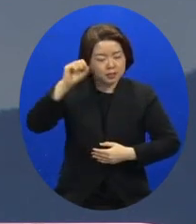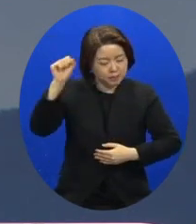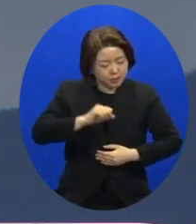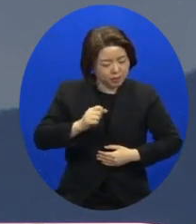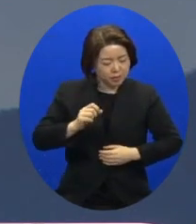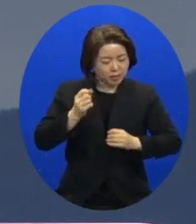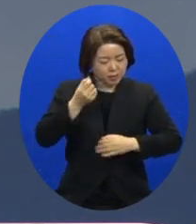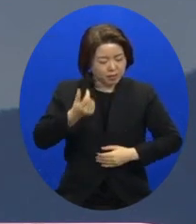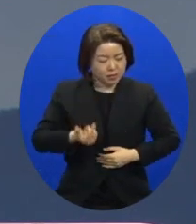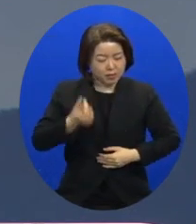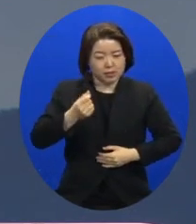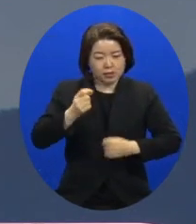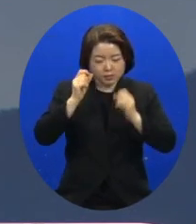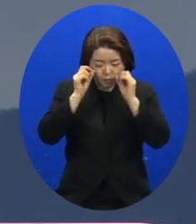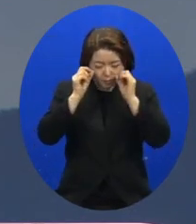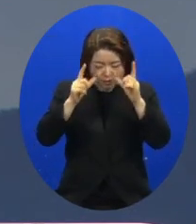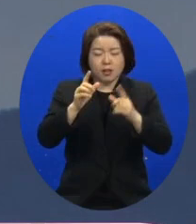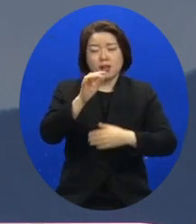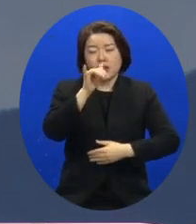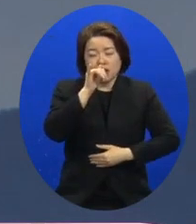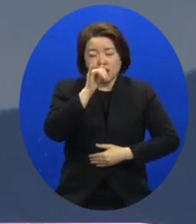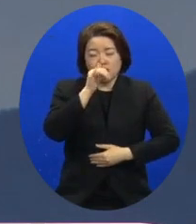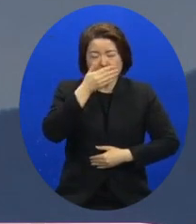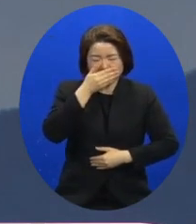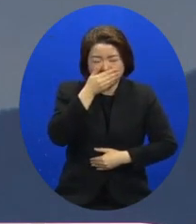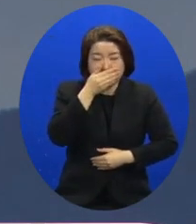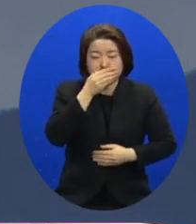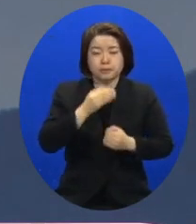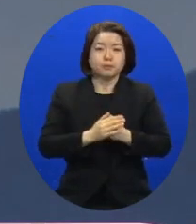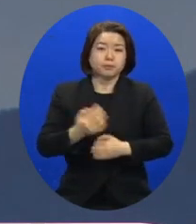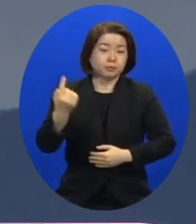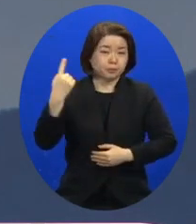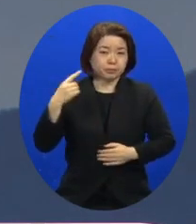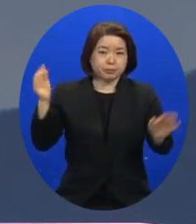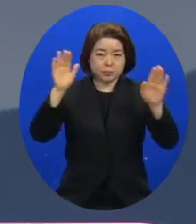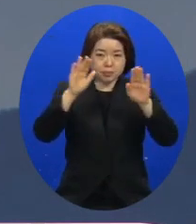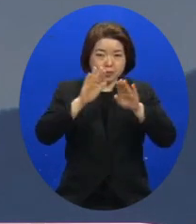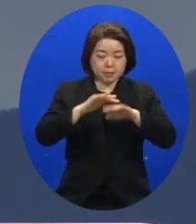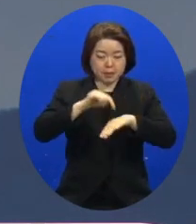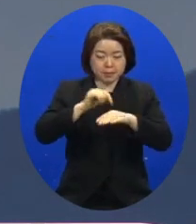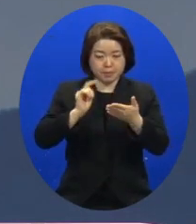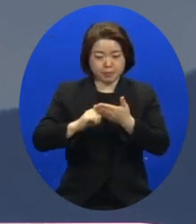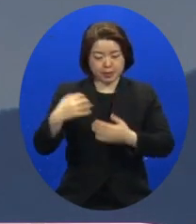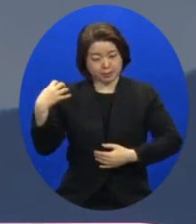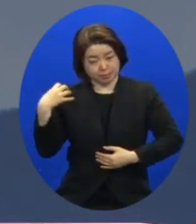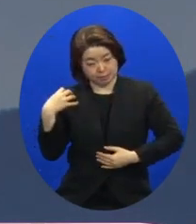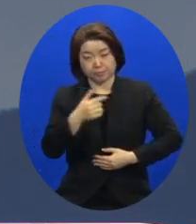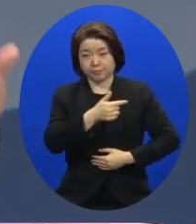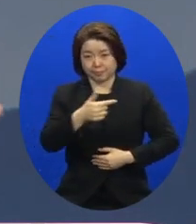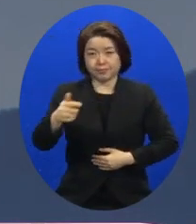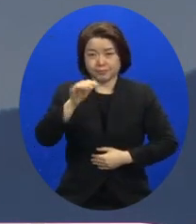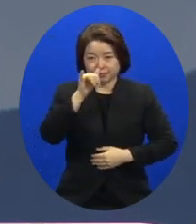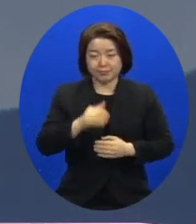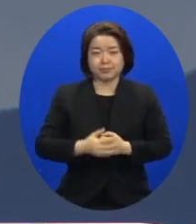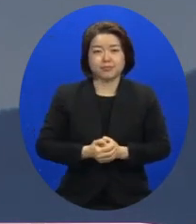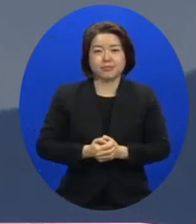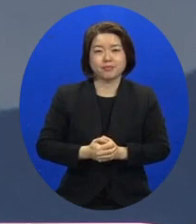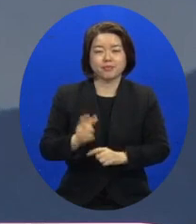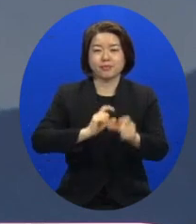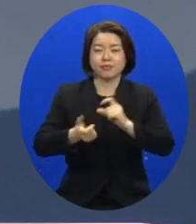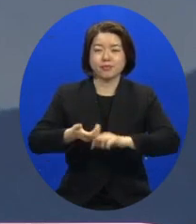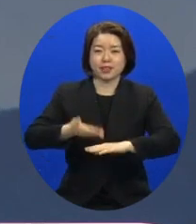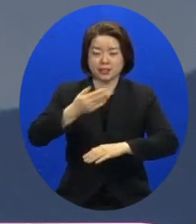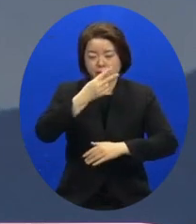일찍 잠이 깼습니다. 어젯밤에 심적인 부담이 꽤 컸습니다. 더 이상 잠이 오지